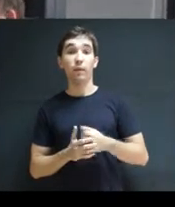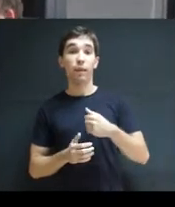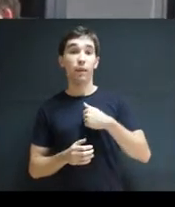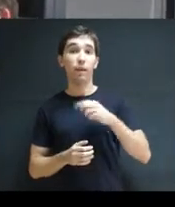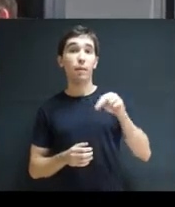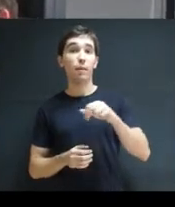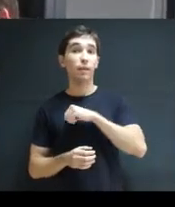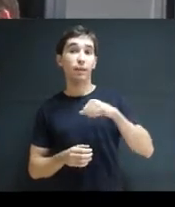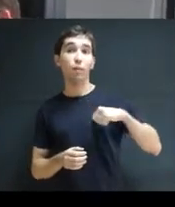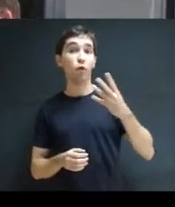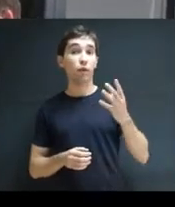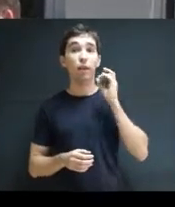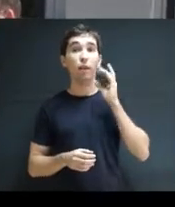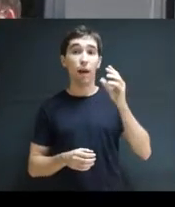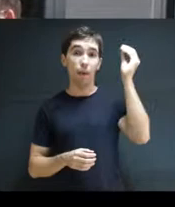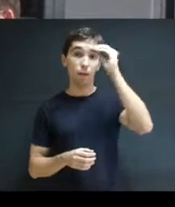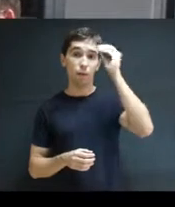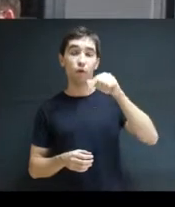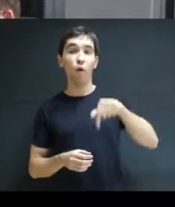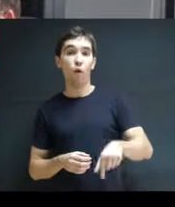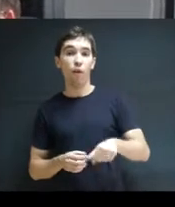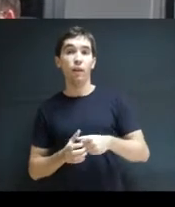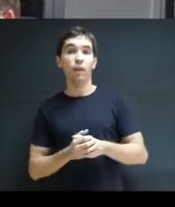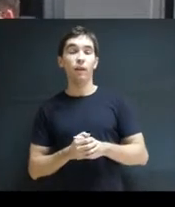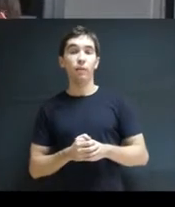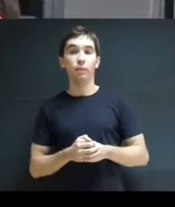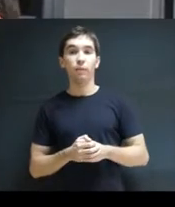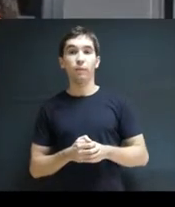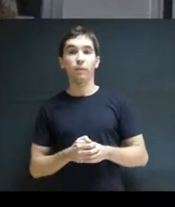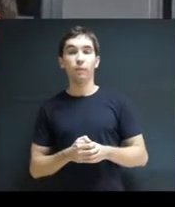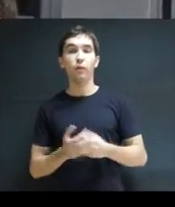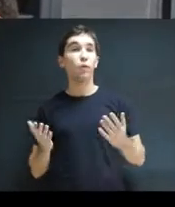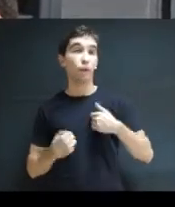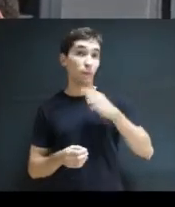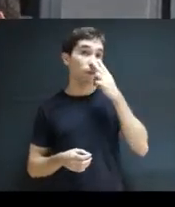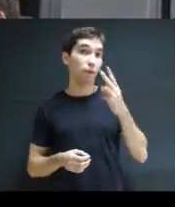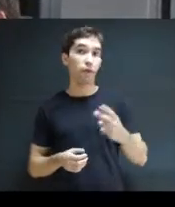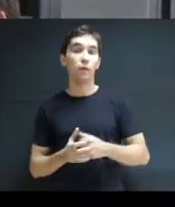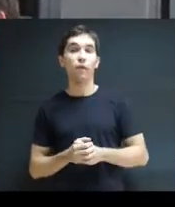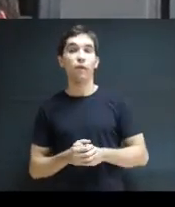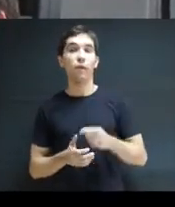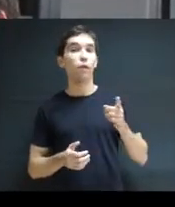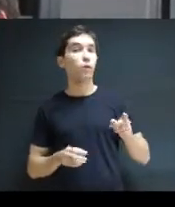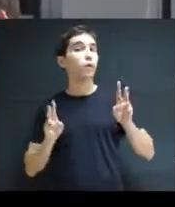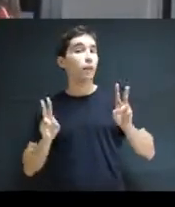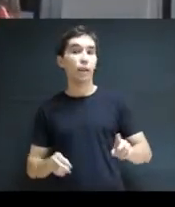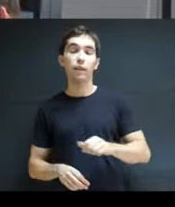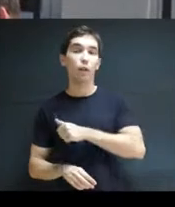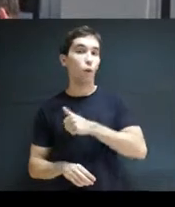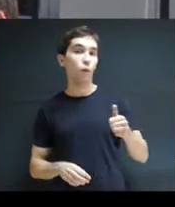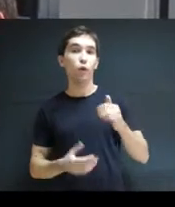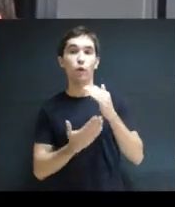Za sad imam samo 4 dana iskustva ovdje i u ovom trenutku, ali što sam vidio to je da je zaista odličan